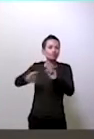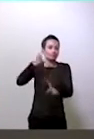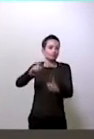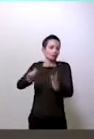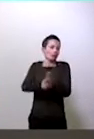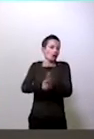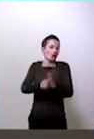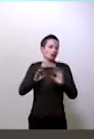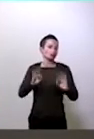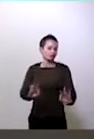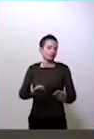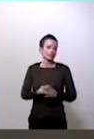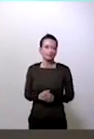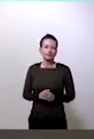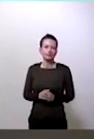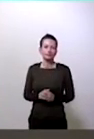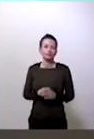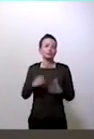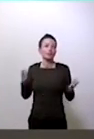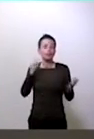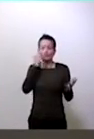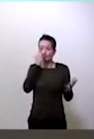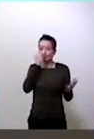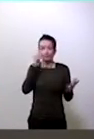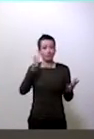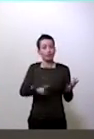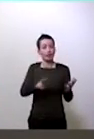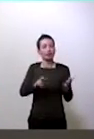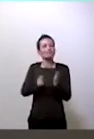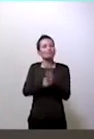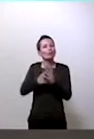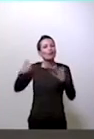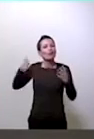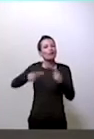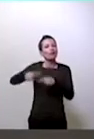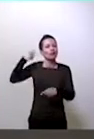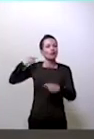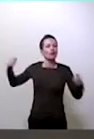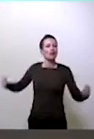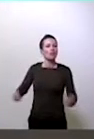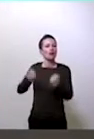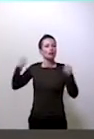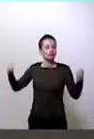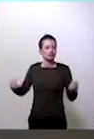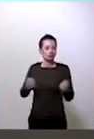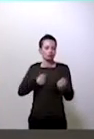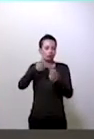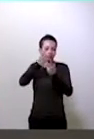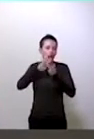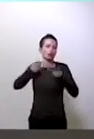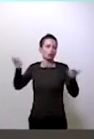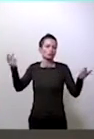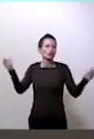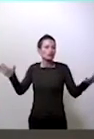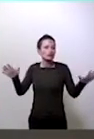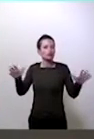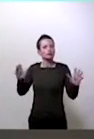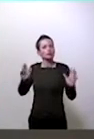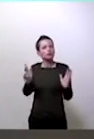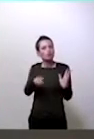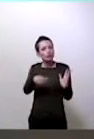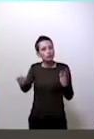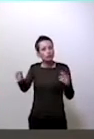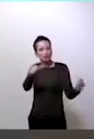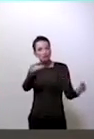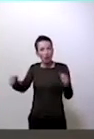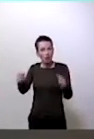venu. Mais comme nous l'avions annoncé pendant la campagne, nous avons eu besoin, avant d'aborder et de partager ce